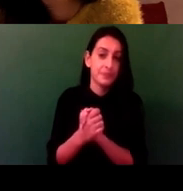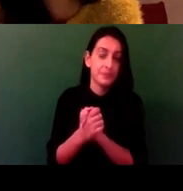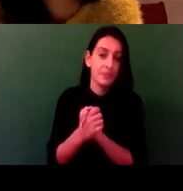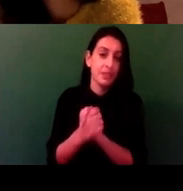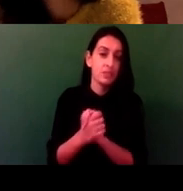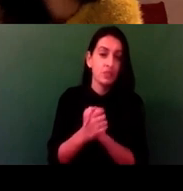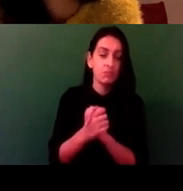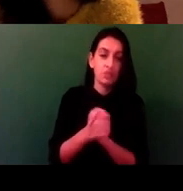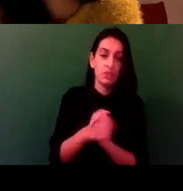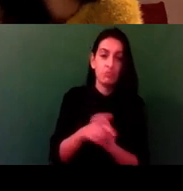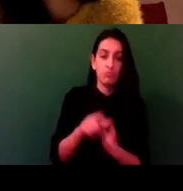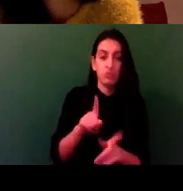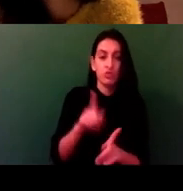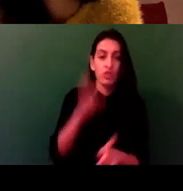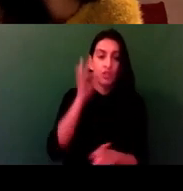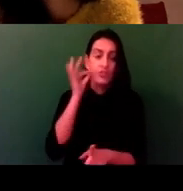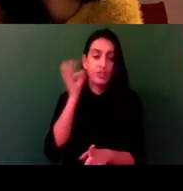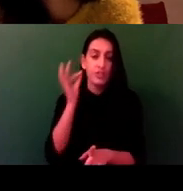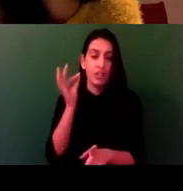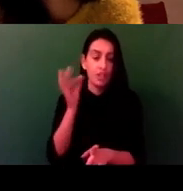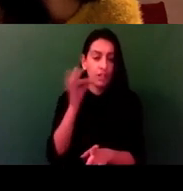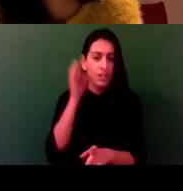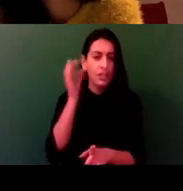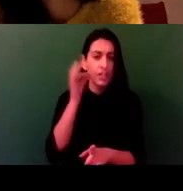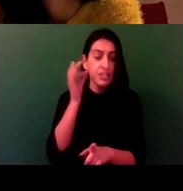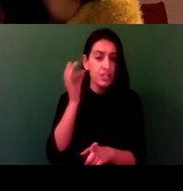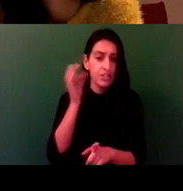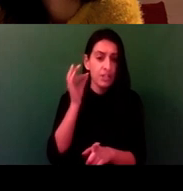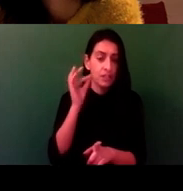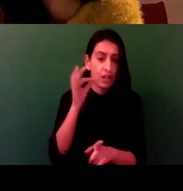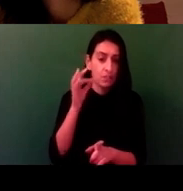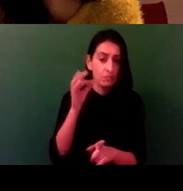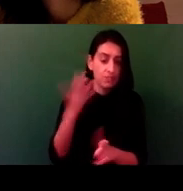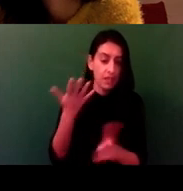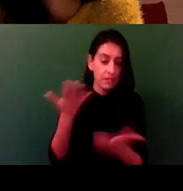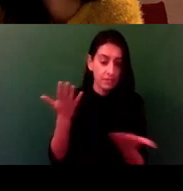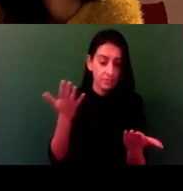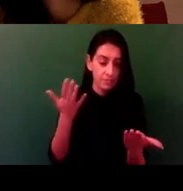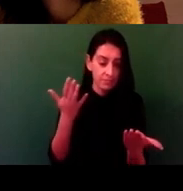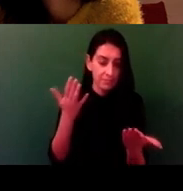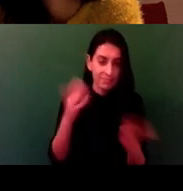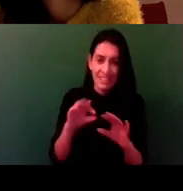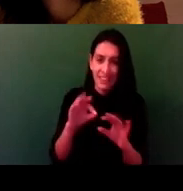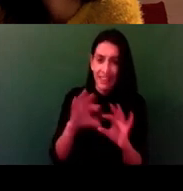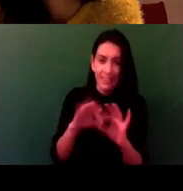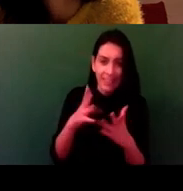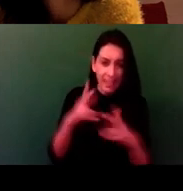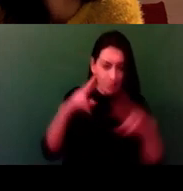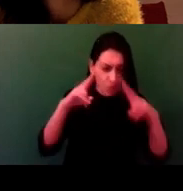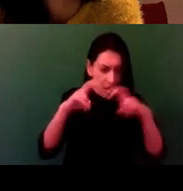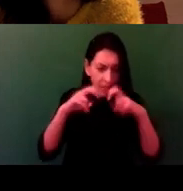jüri karar veriyor, ne inceleniyor, o ne inceleniyor noktasında render ve vaziyet planı fetişizmi diyebileceğim benim